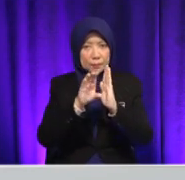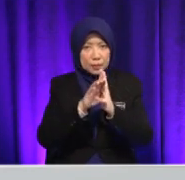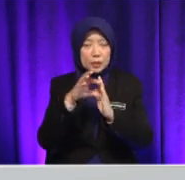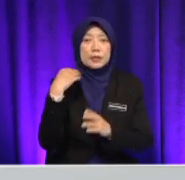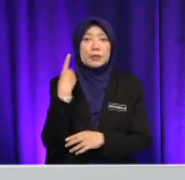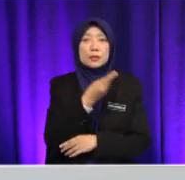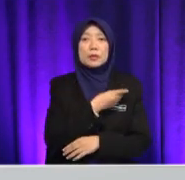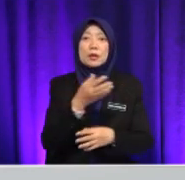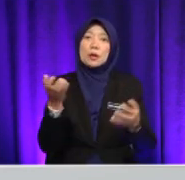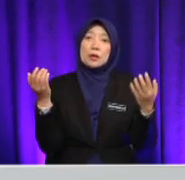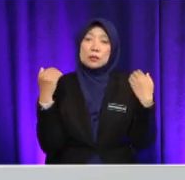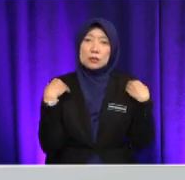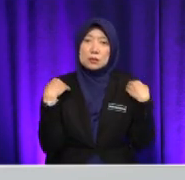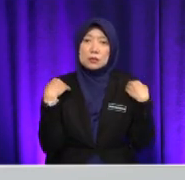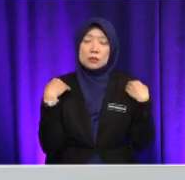ada